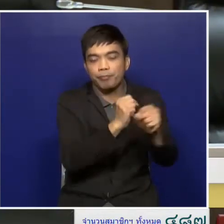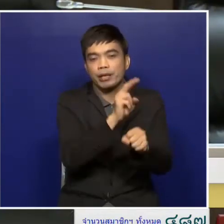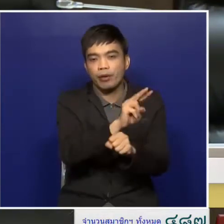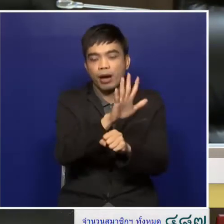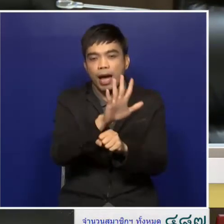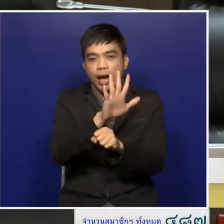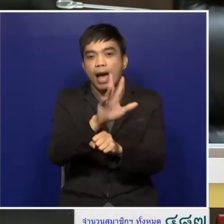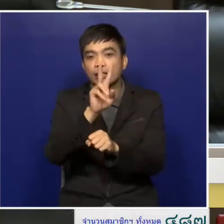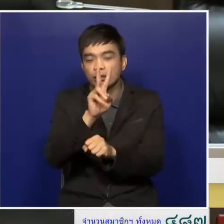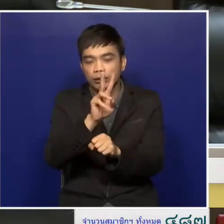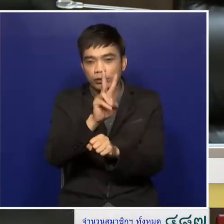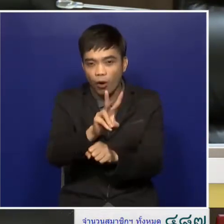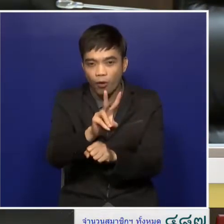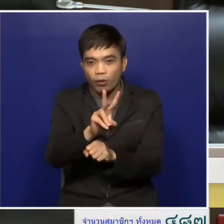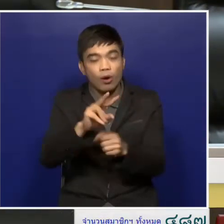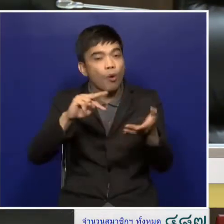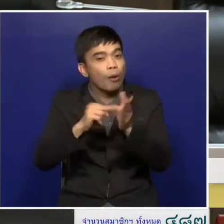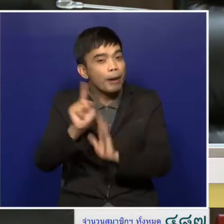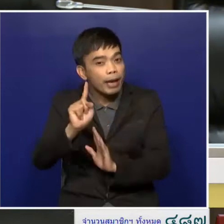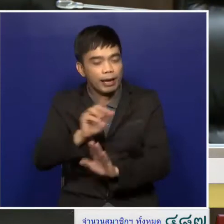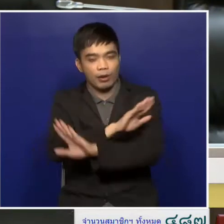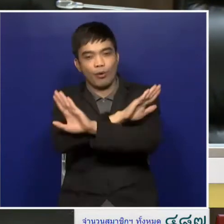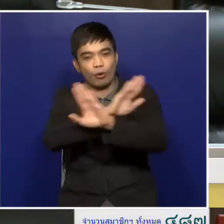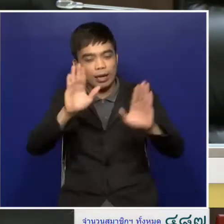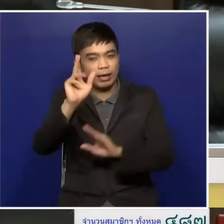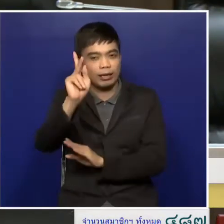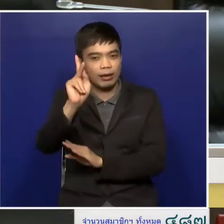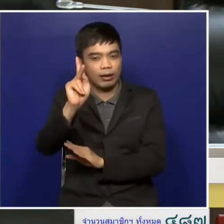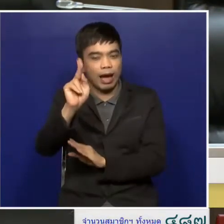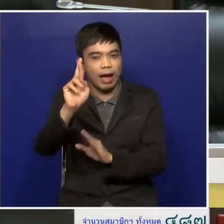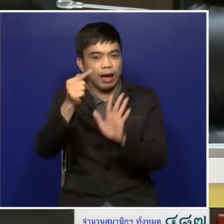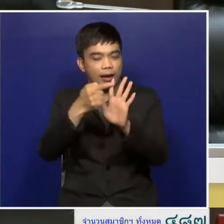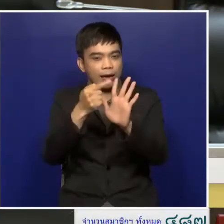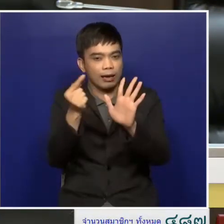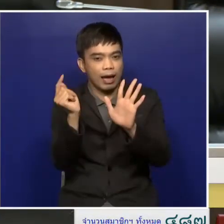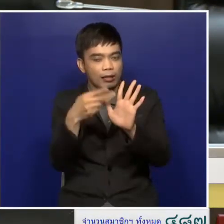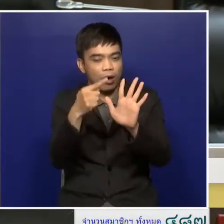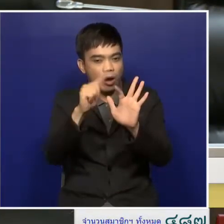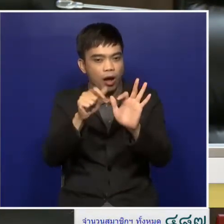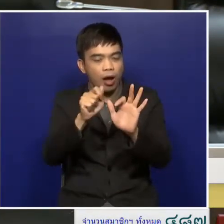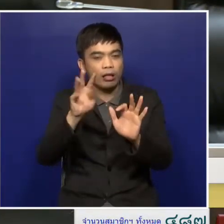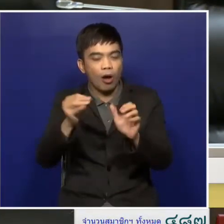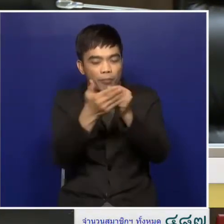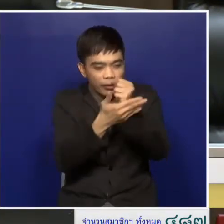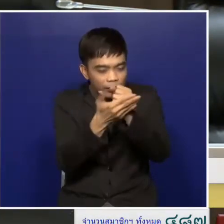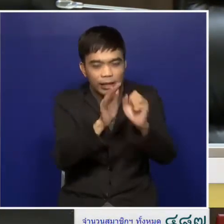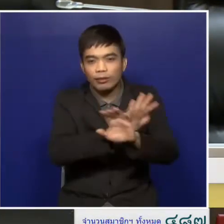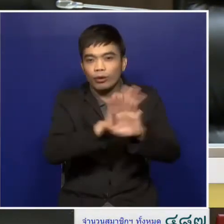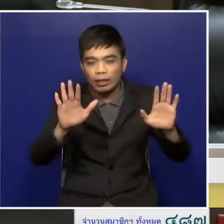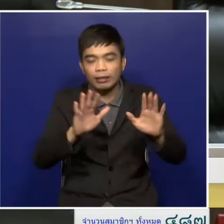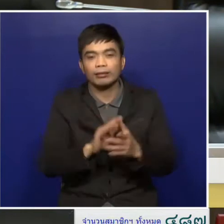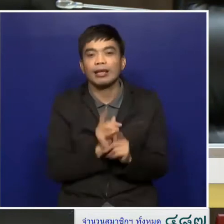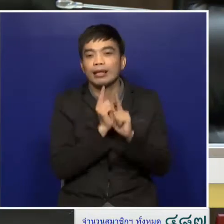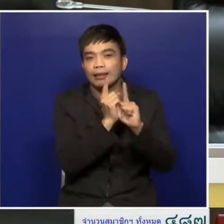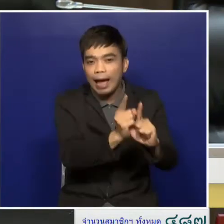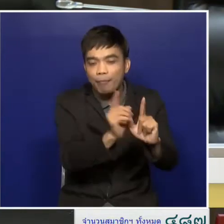พืชกระท่อมออกจากยาเสพติดให้โทษประเภทที่ 5นะครับแก้ไขตามมาตรา 7ผมได้ฮะก็เหมือนอย่าง